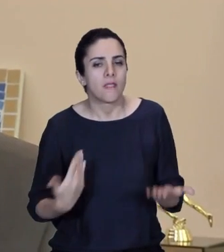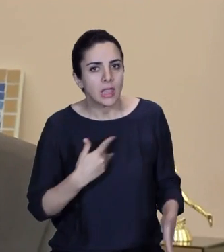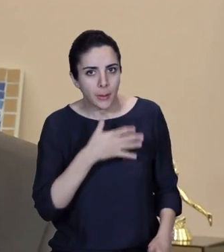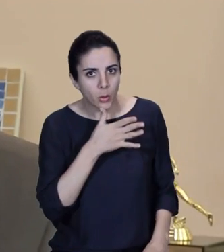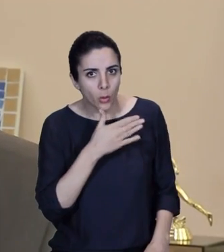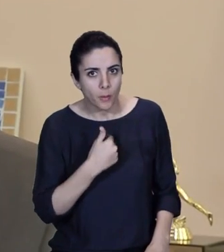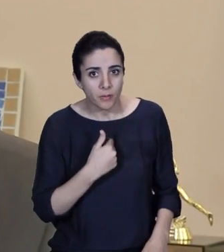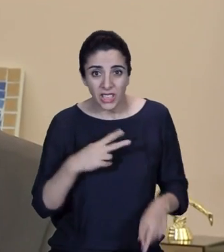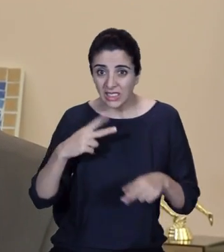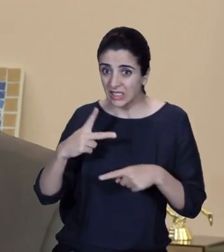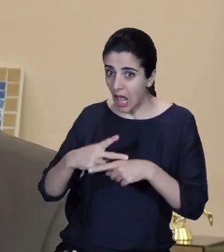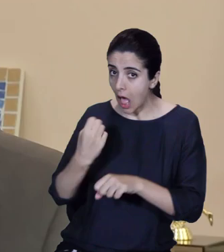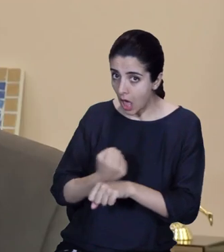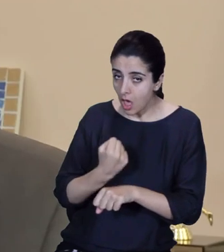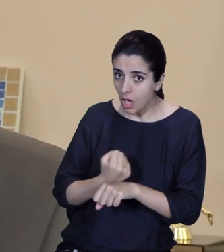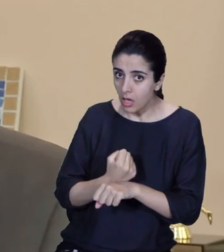biliyorum. Zehra Kaya.